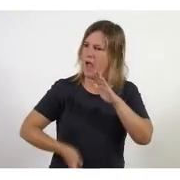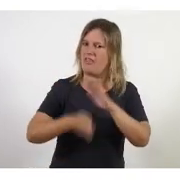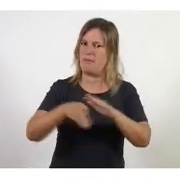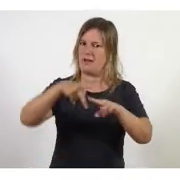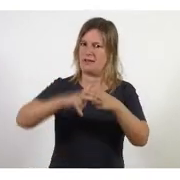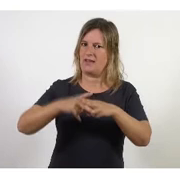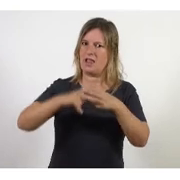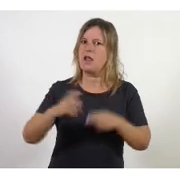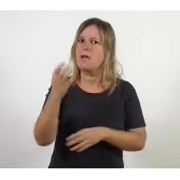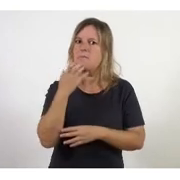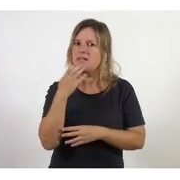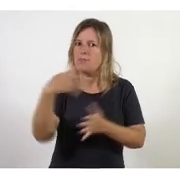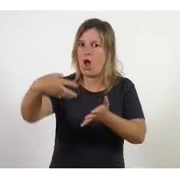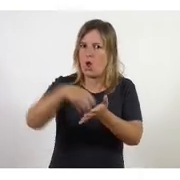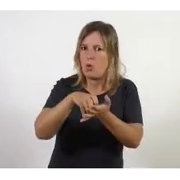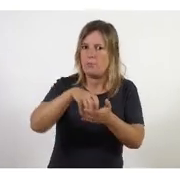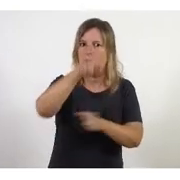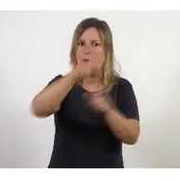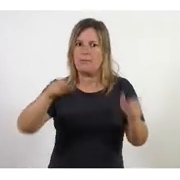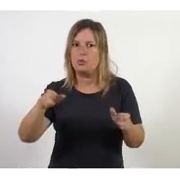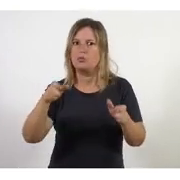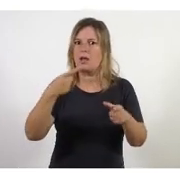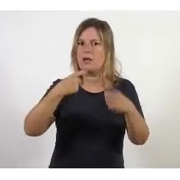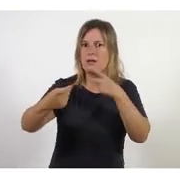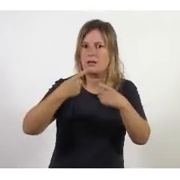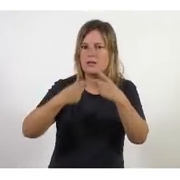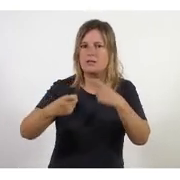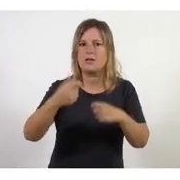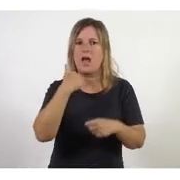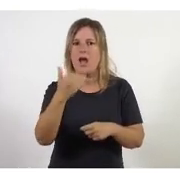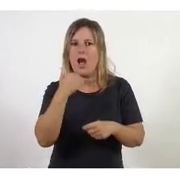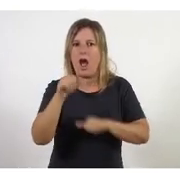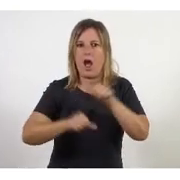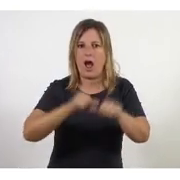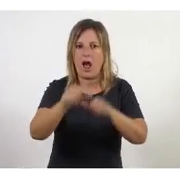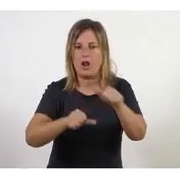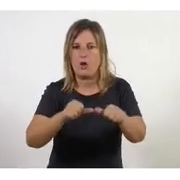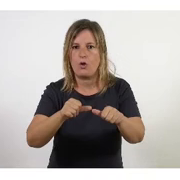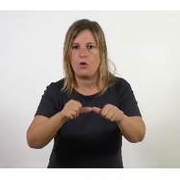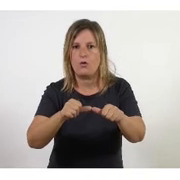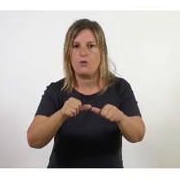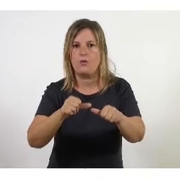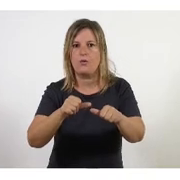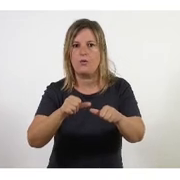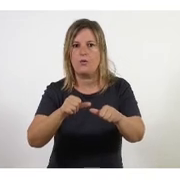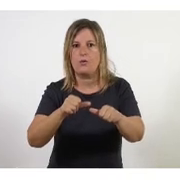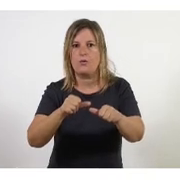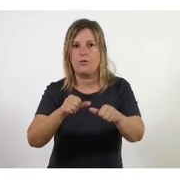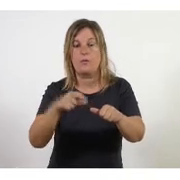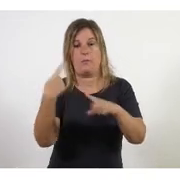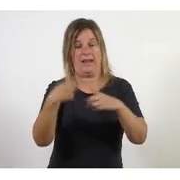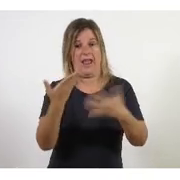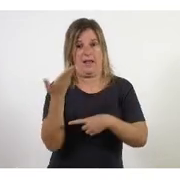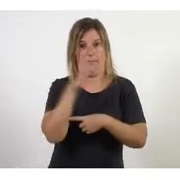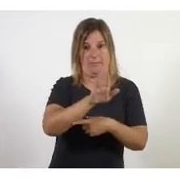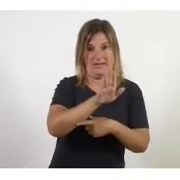si veig que hi ha alguns dubtes o algunes preguntes respecte a com avança, per lo que he entès farem una part més introductòria i